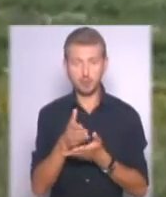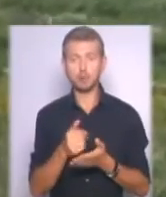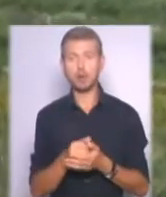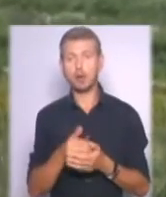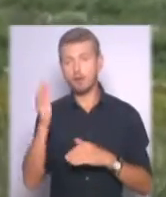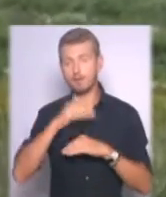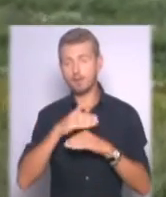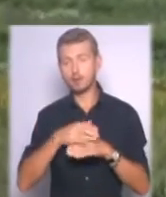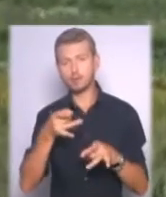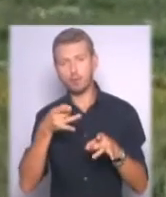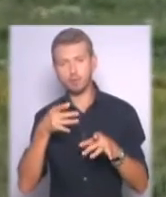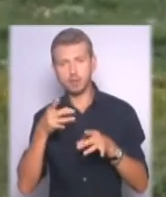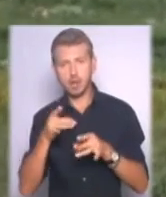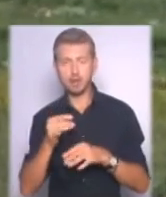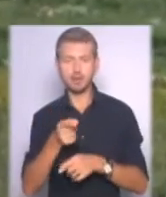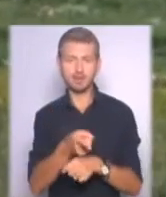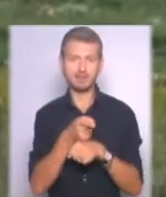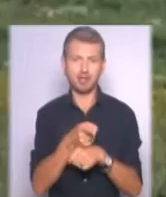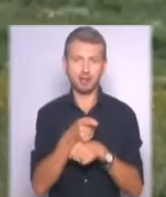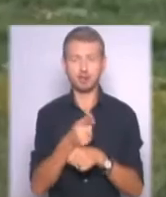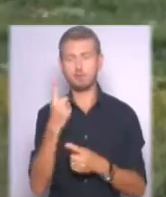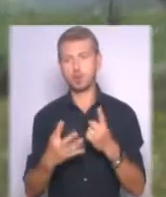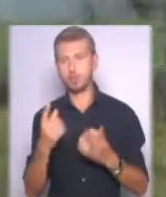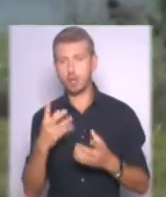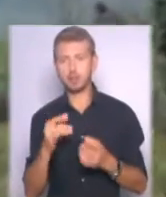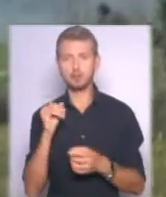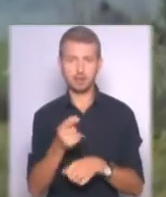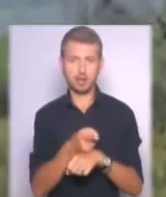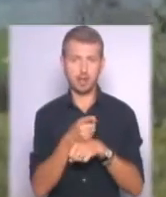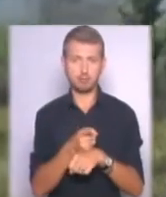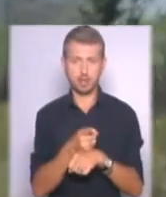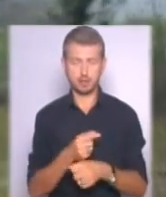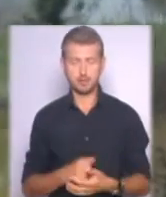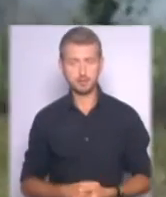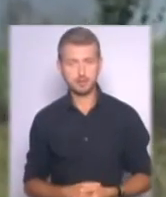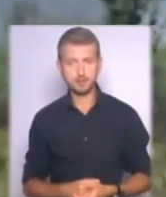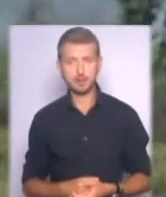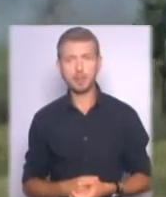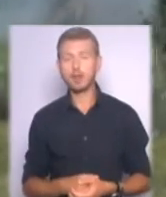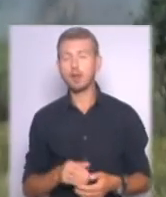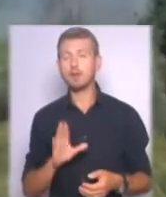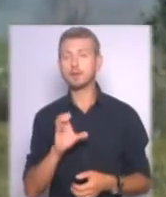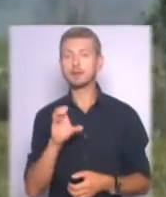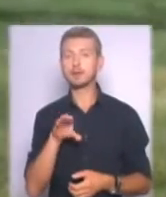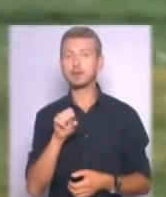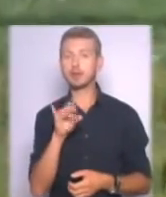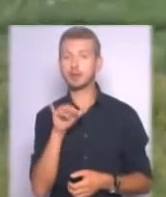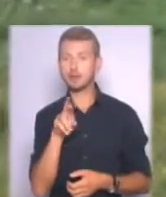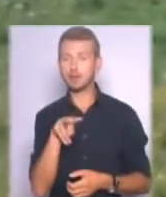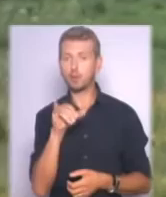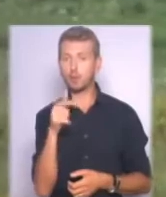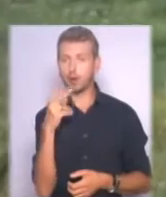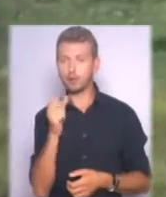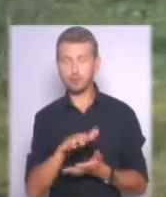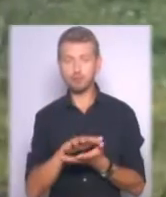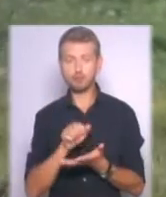військових з танків, мінометів 120-го калібру та 122-міліметрових гаубиць. У станиці Луганській пошкоджено газову трубу та